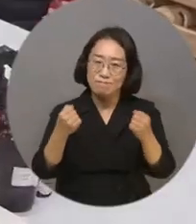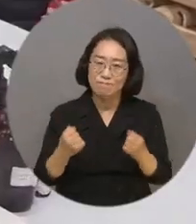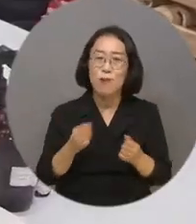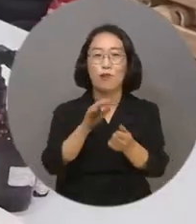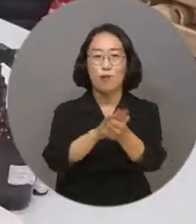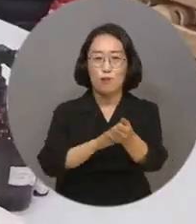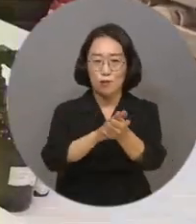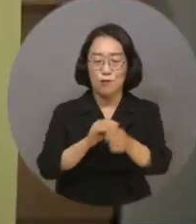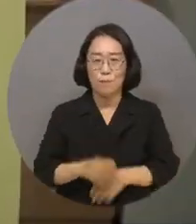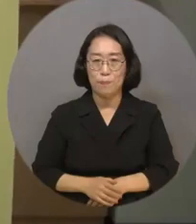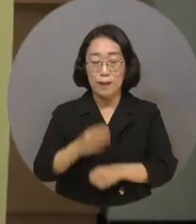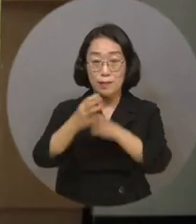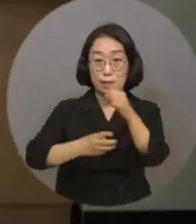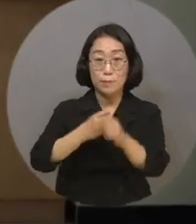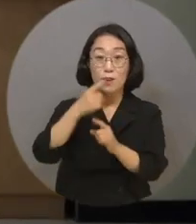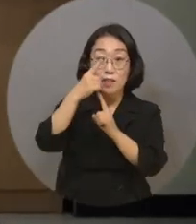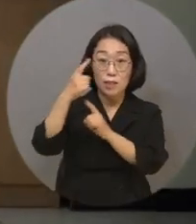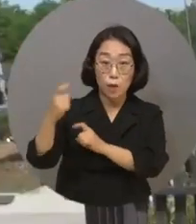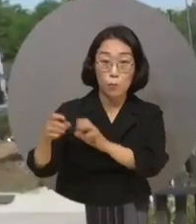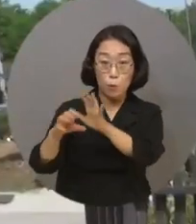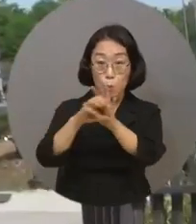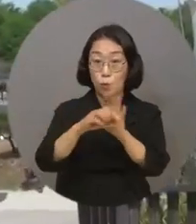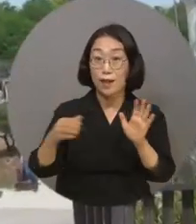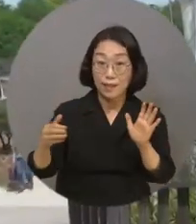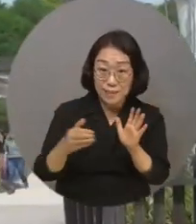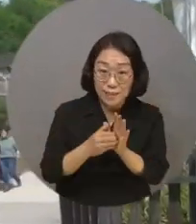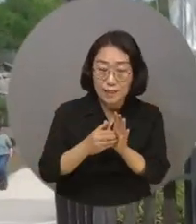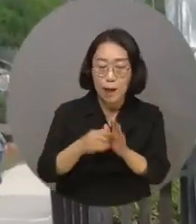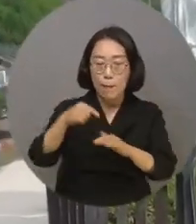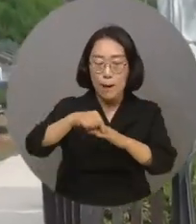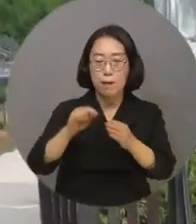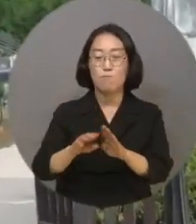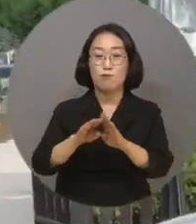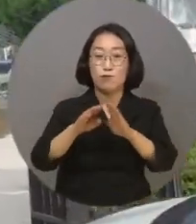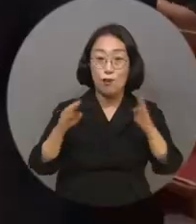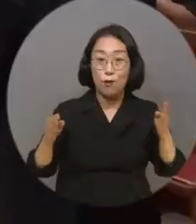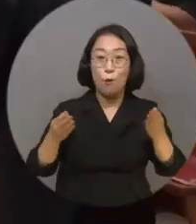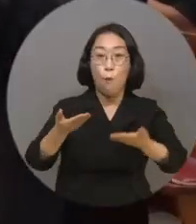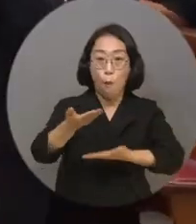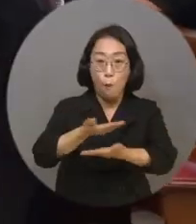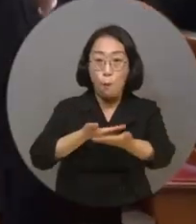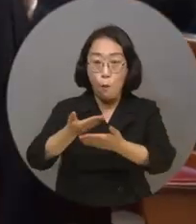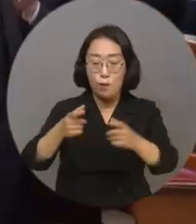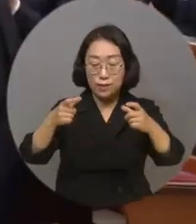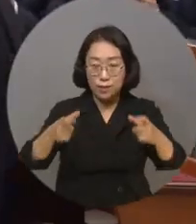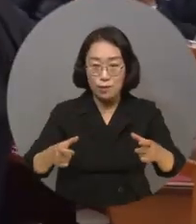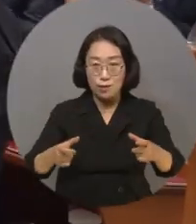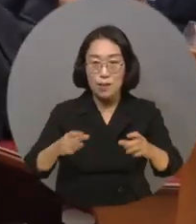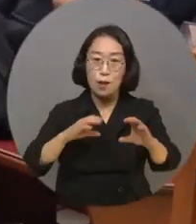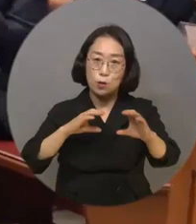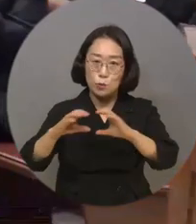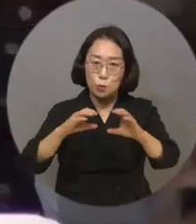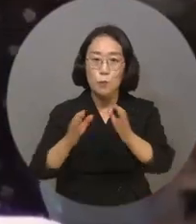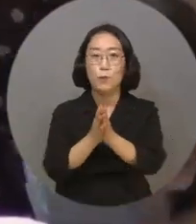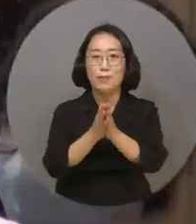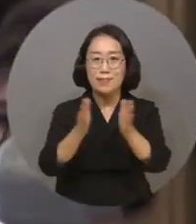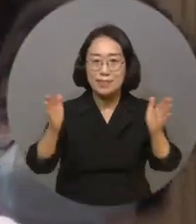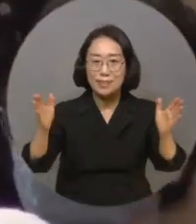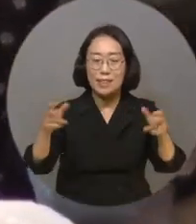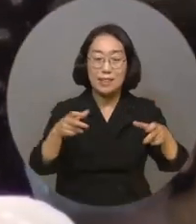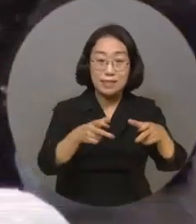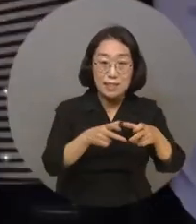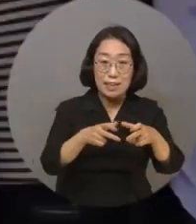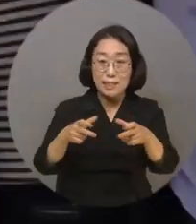이제 30주년 코로나 종식을 기점으로 마음의 문을 활짝 열고 지역사회와 소통하기 시작했습니다.